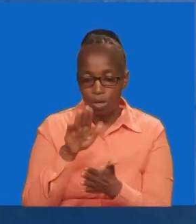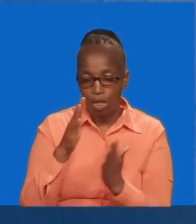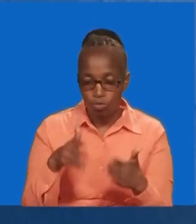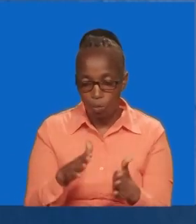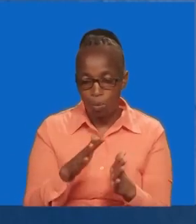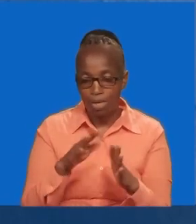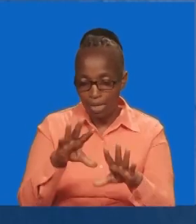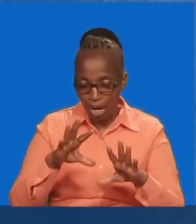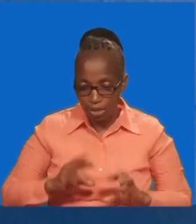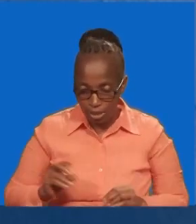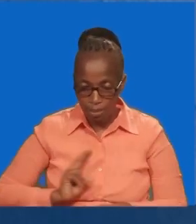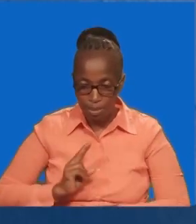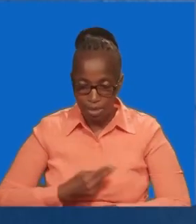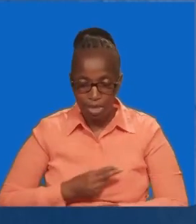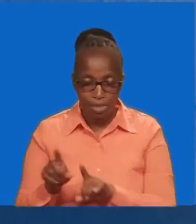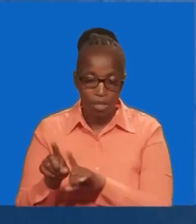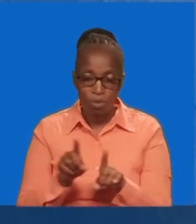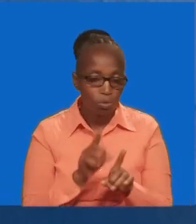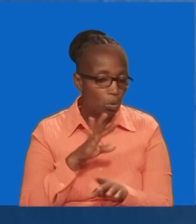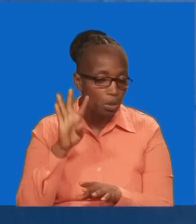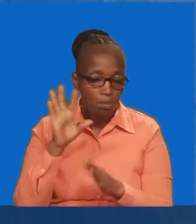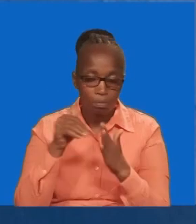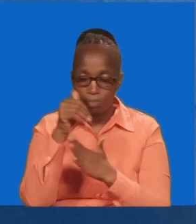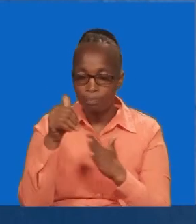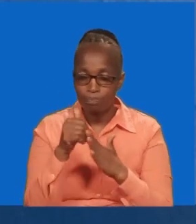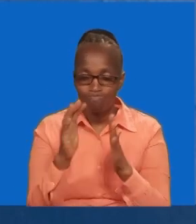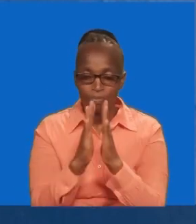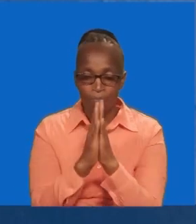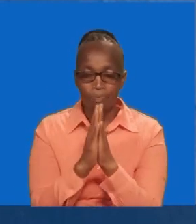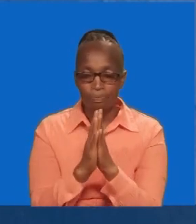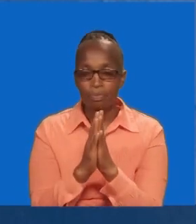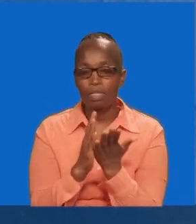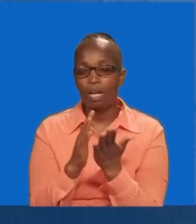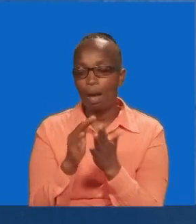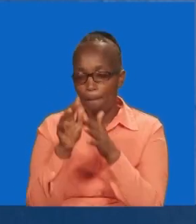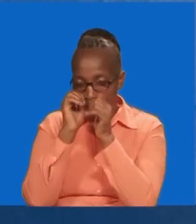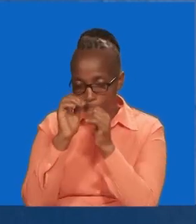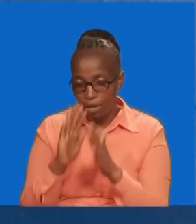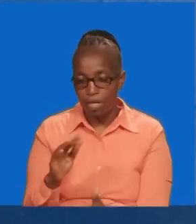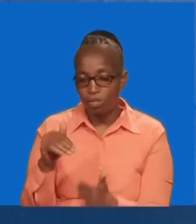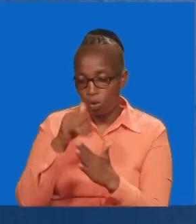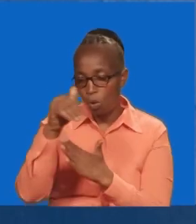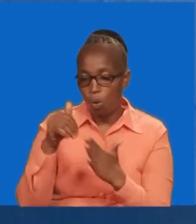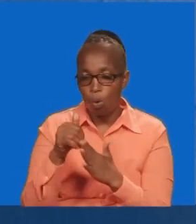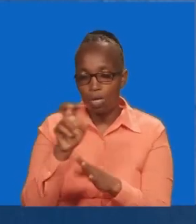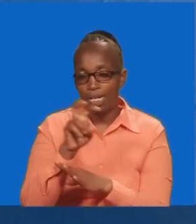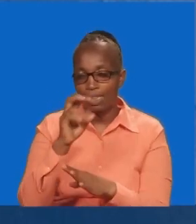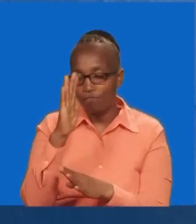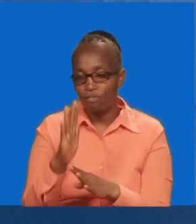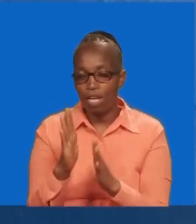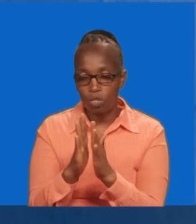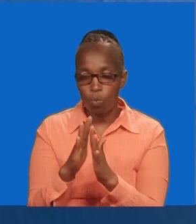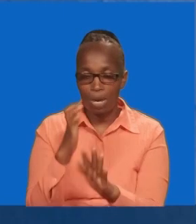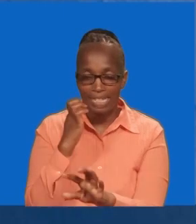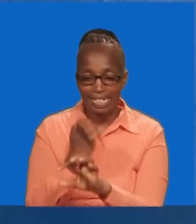za kianjabu, na Mungu utukumbali na hata usikie na hata maombi yetu asubuhi ya leo. Bariki mtazamaji walio na mangumu katika